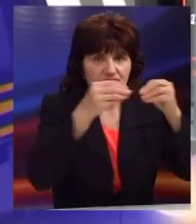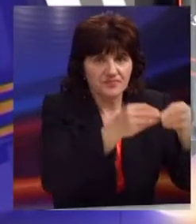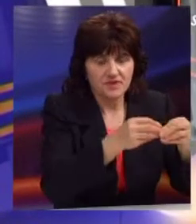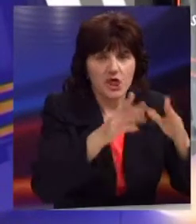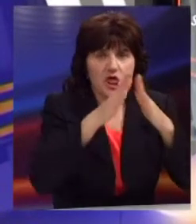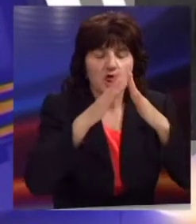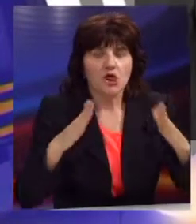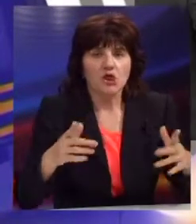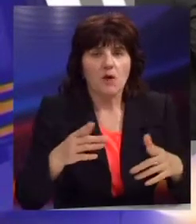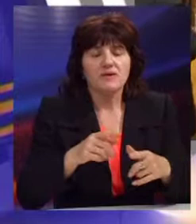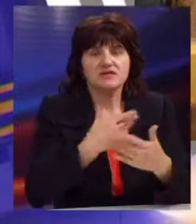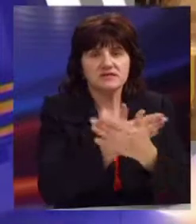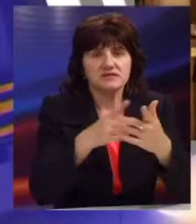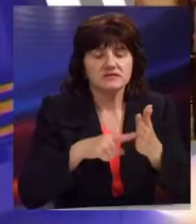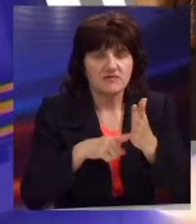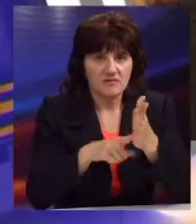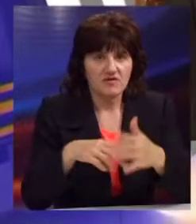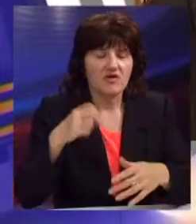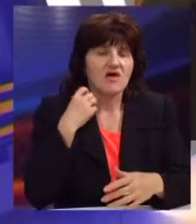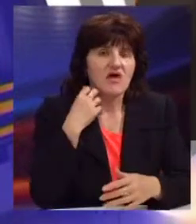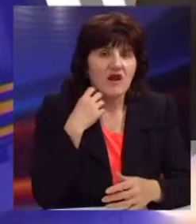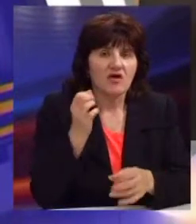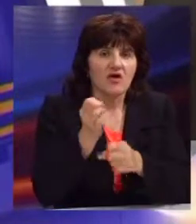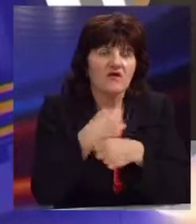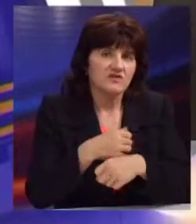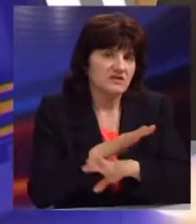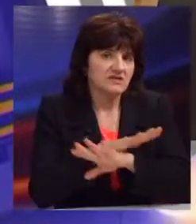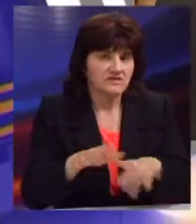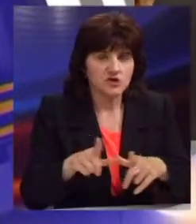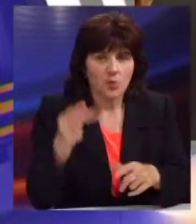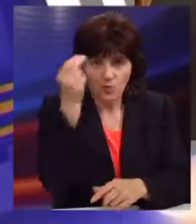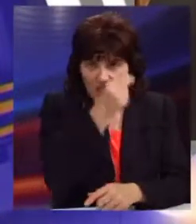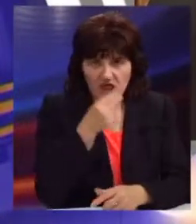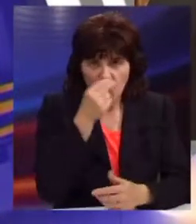domaće hrane, vina i rakije, Ukusi tradicije, završava se u nedelju.